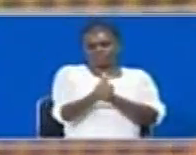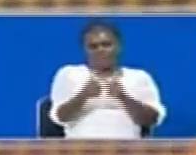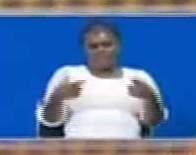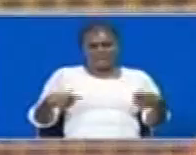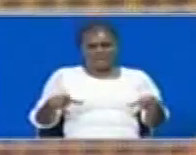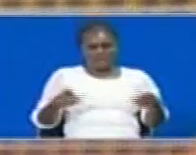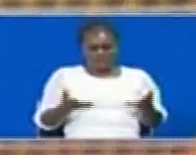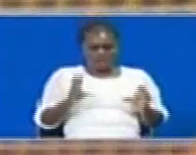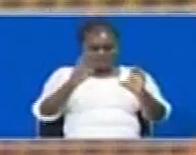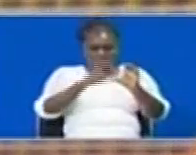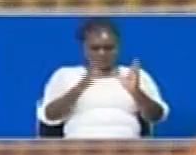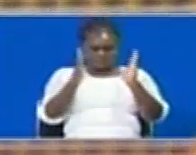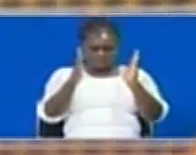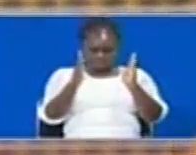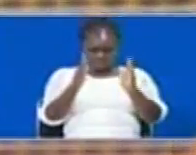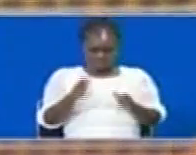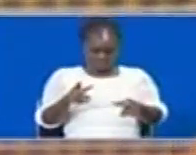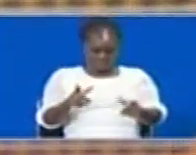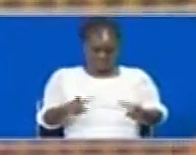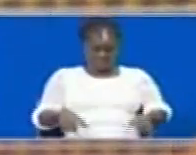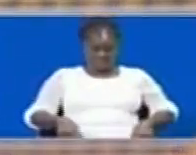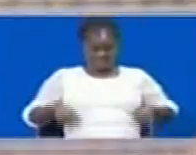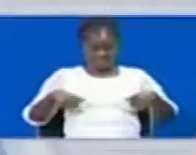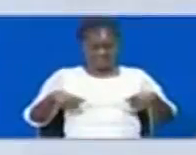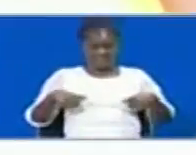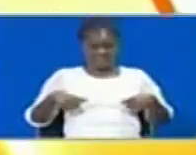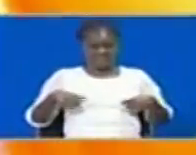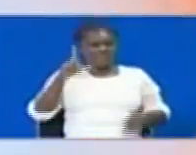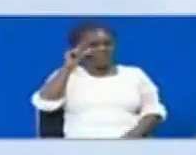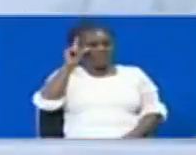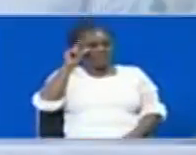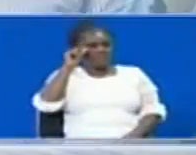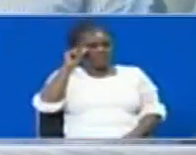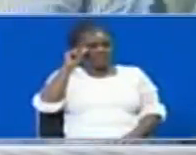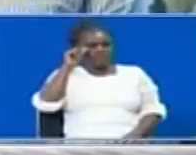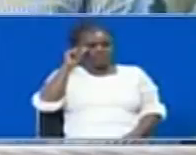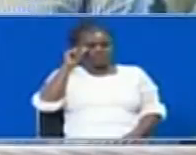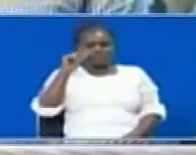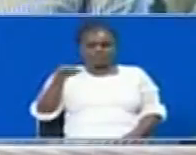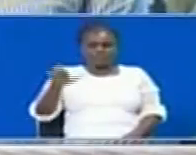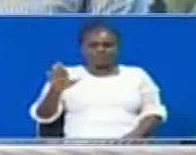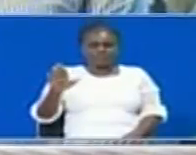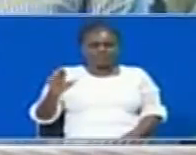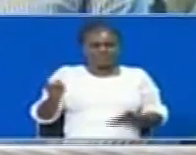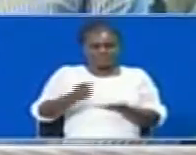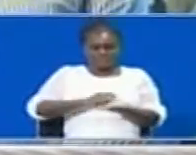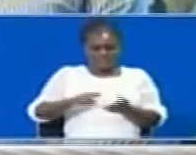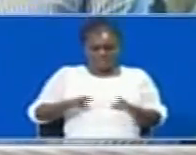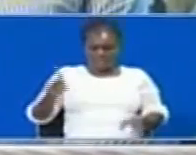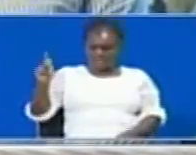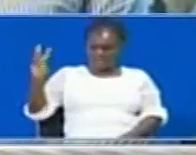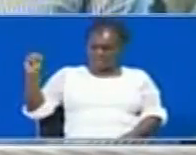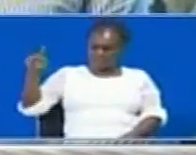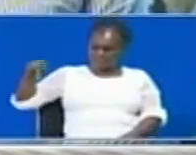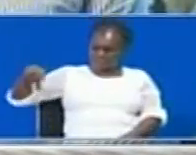basi tunaungana kwa njia moja kwa moja kutoka kaunti ya Mombasa na Daktari Abidan Mwachi ambaye ni katibu mkuu wa